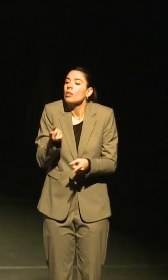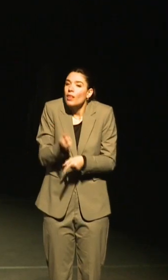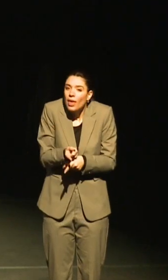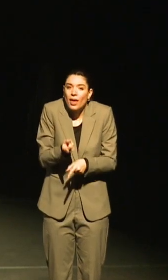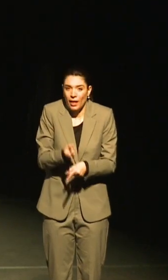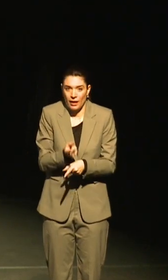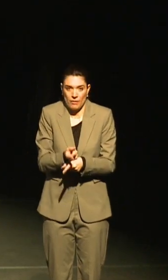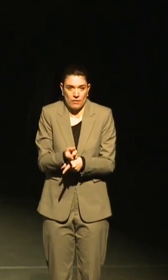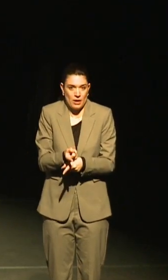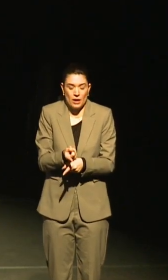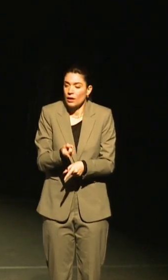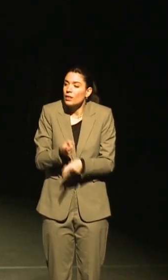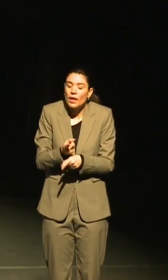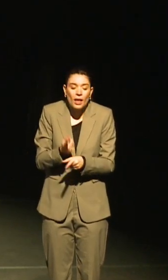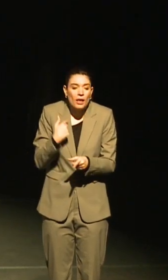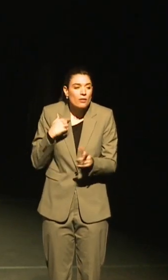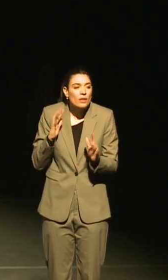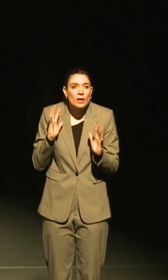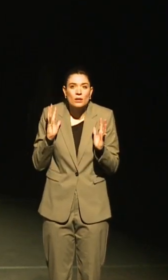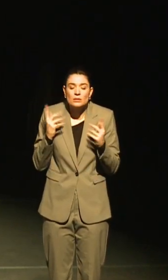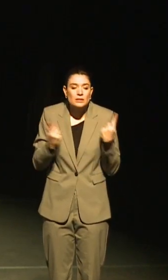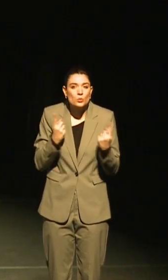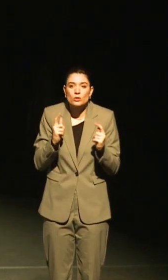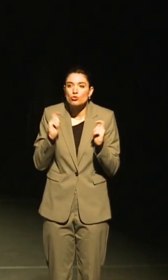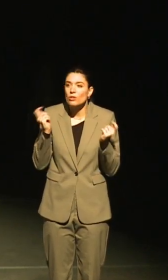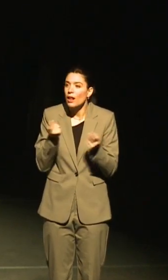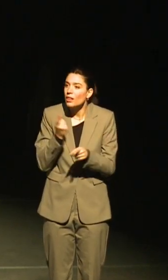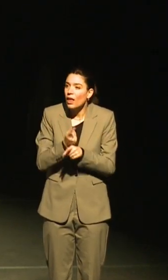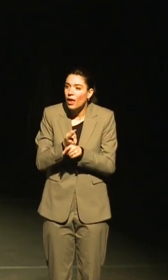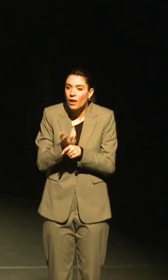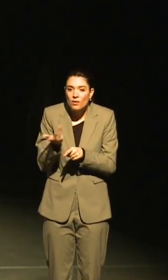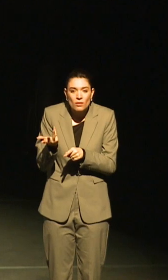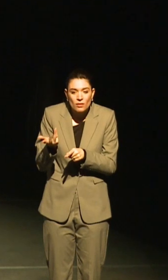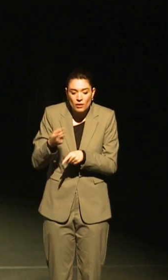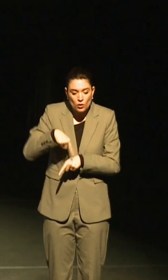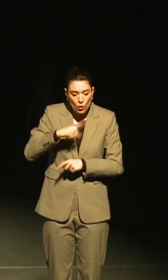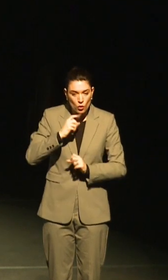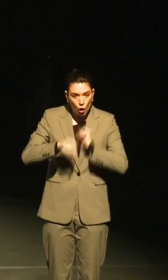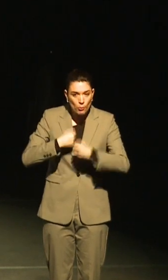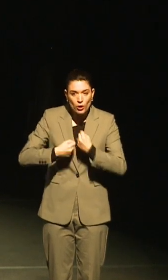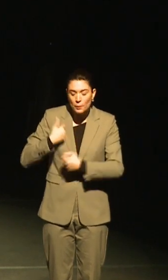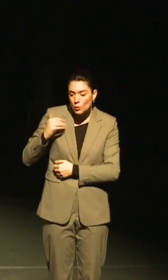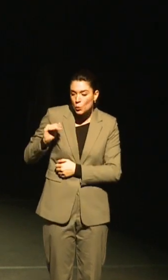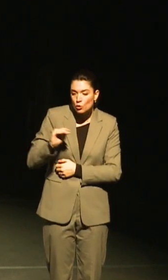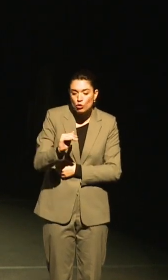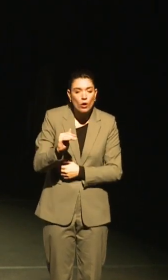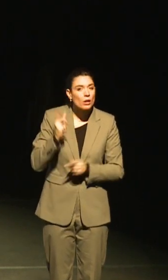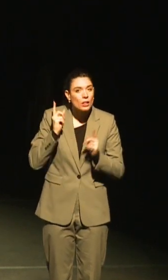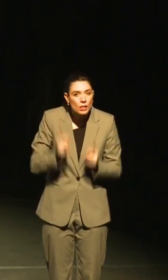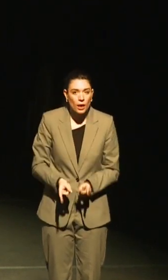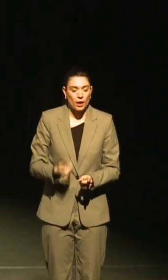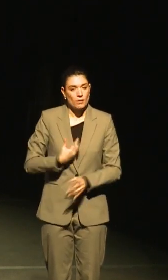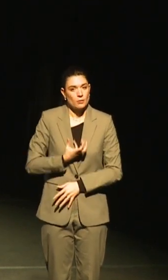e tutto trova una spiegazione in quello che costantemente noi facciamo e credo che Park